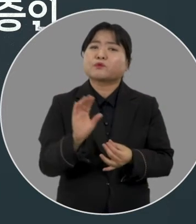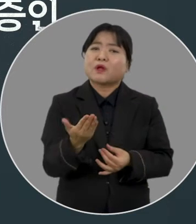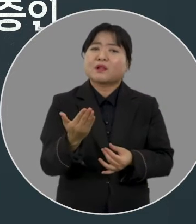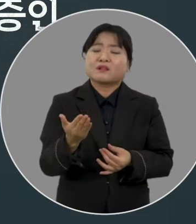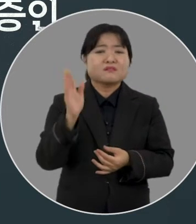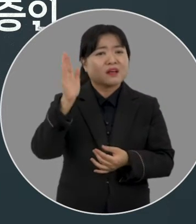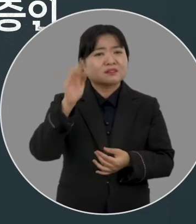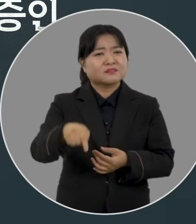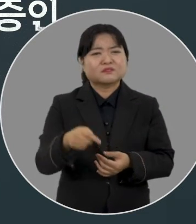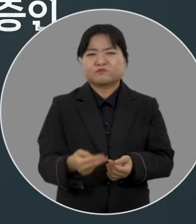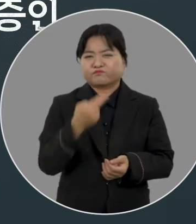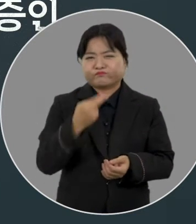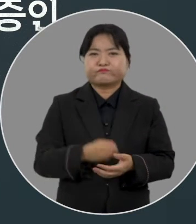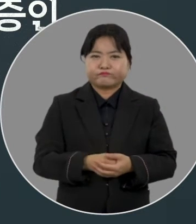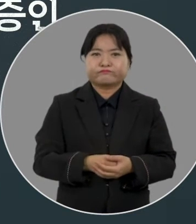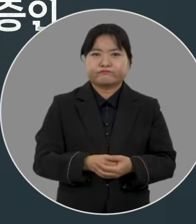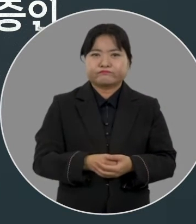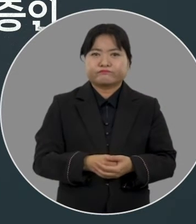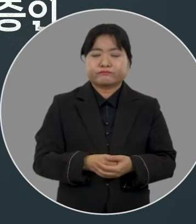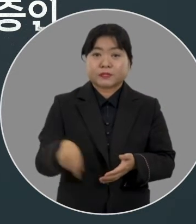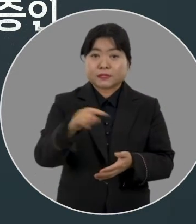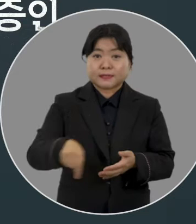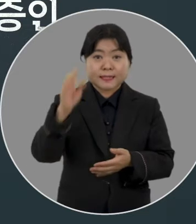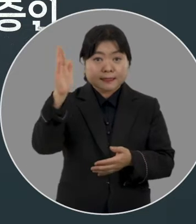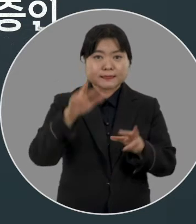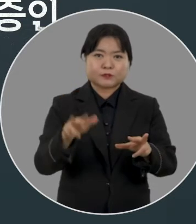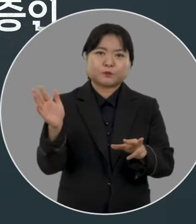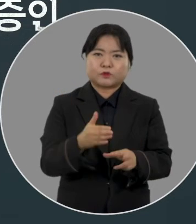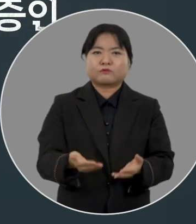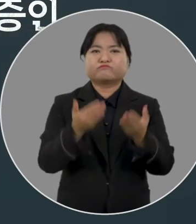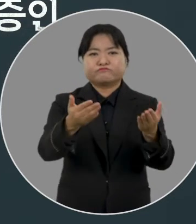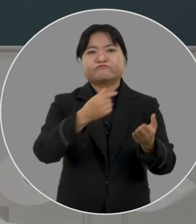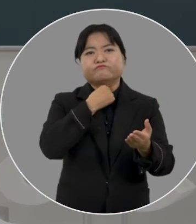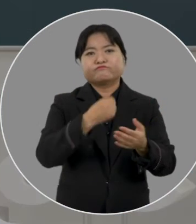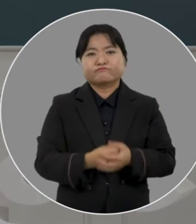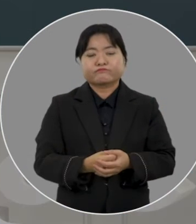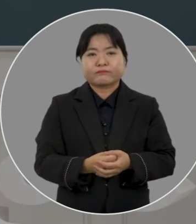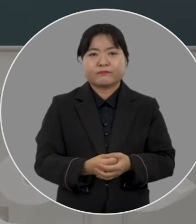받아들일 얘기는 없다는 거죠. 그 얘기를 지금부터 드리고자 하는데